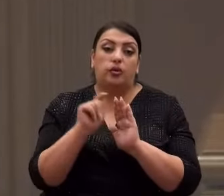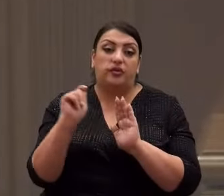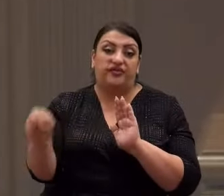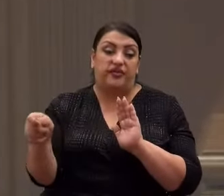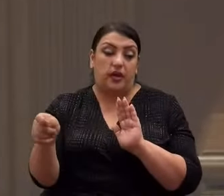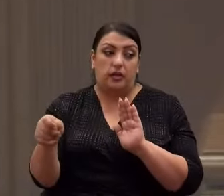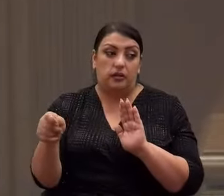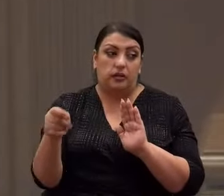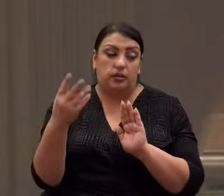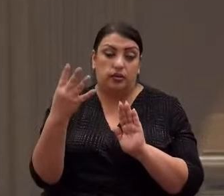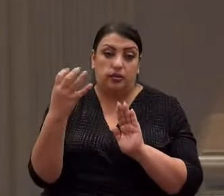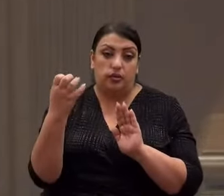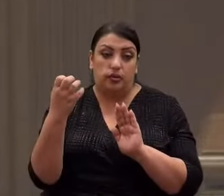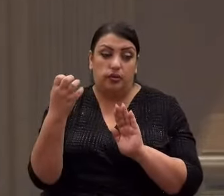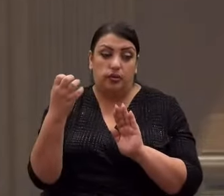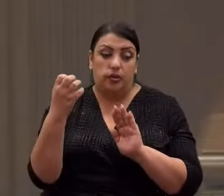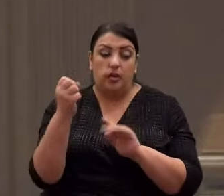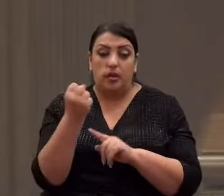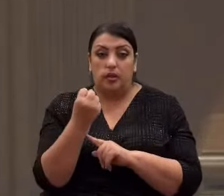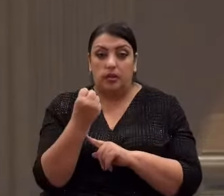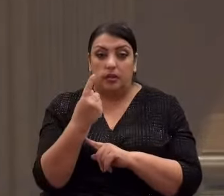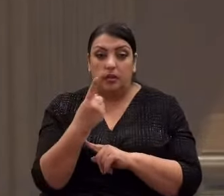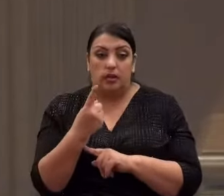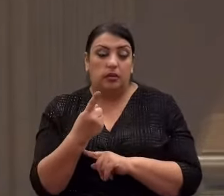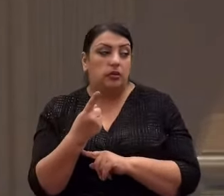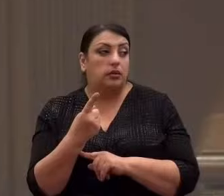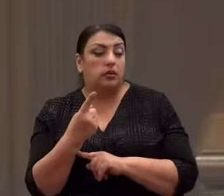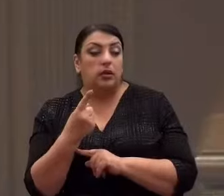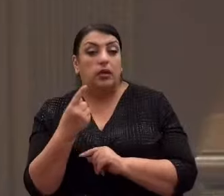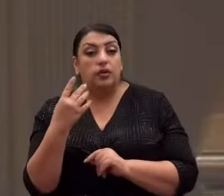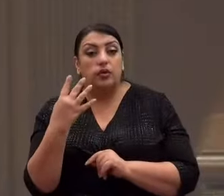401-ն է, չէ՞, 411-ն է,